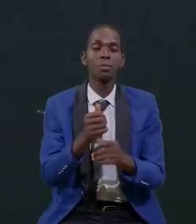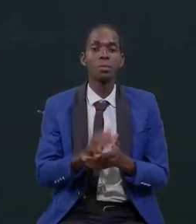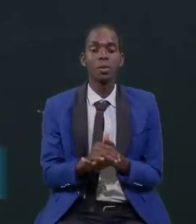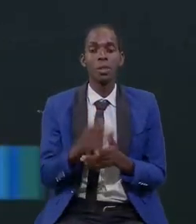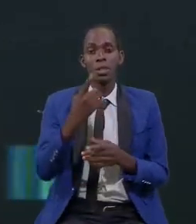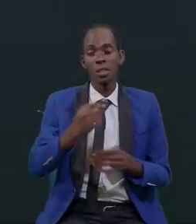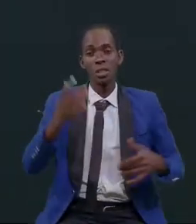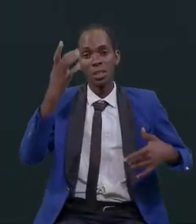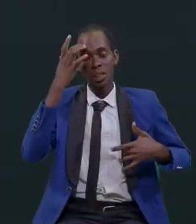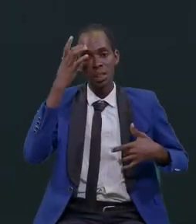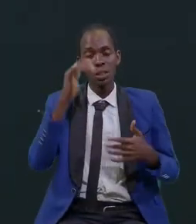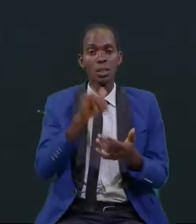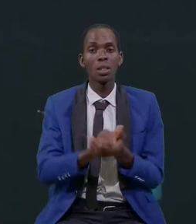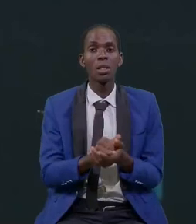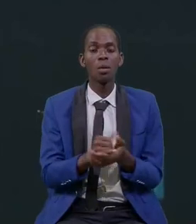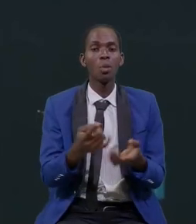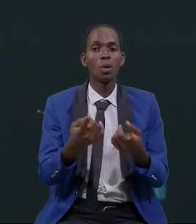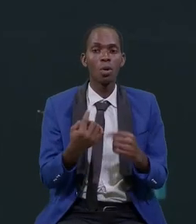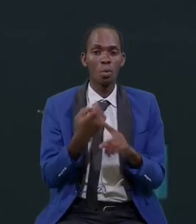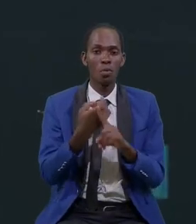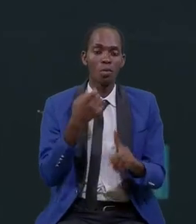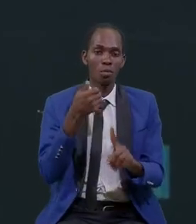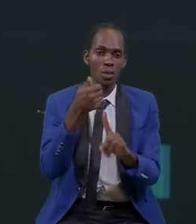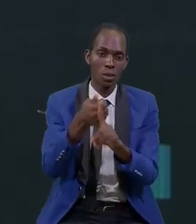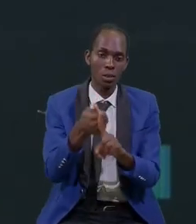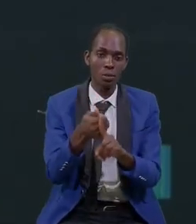Il y a des infirmités qui proviennent du moi.